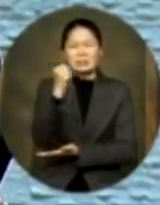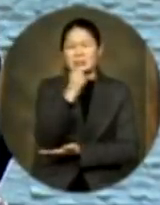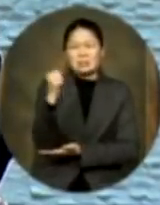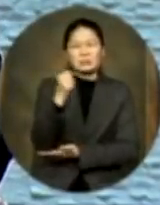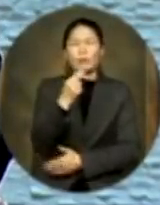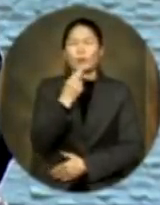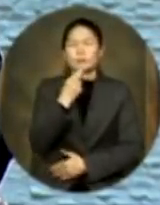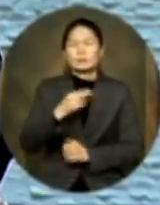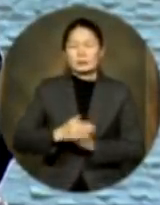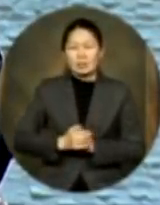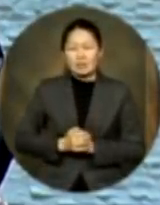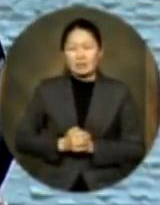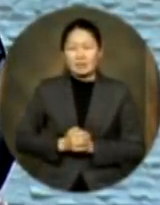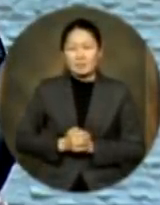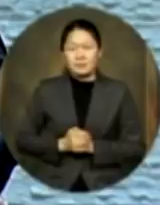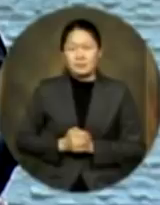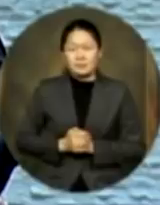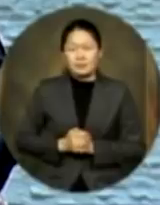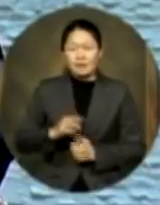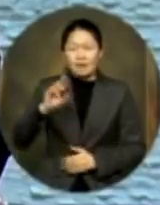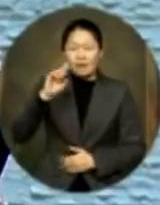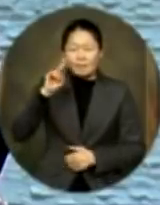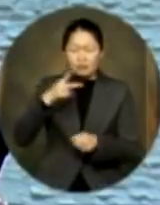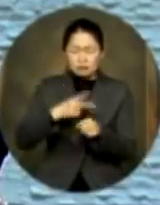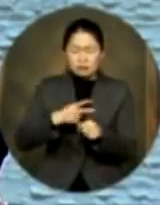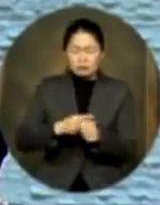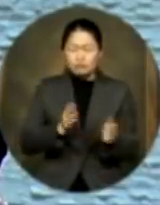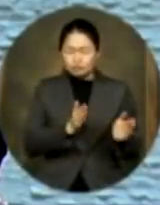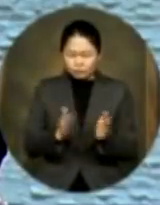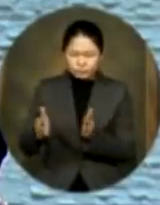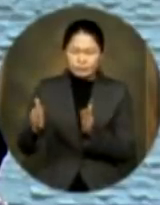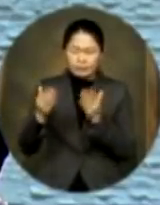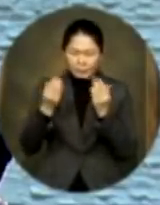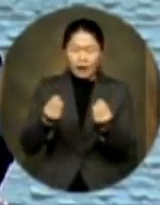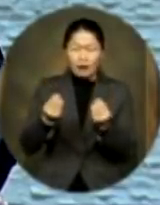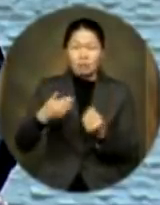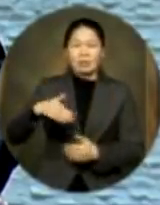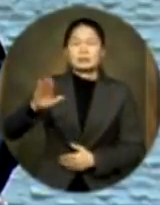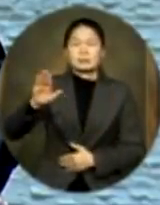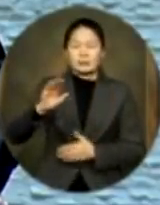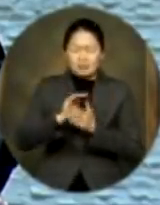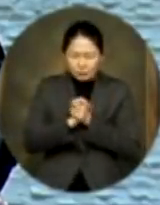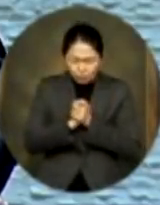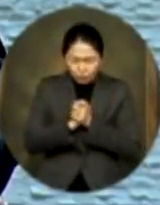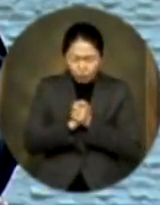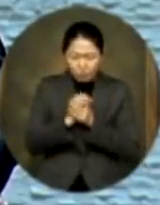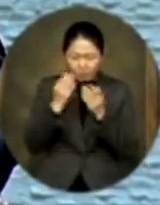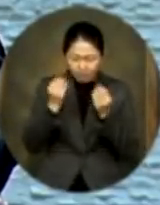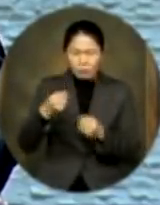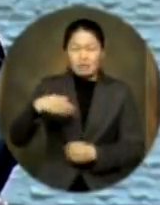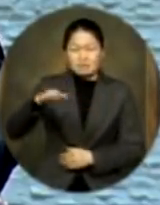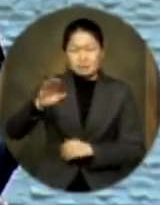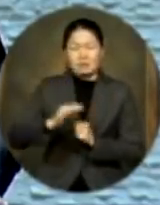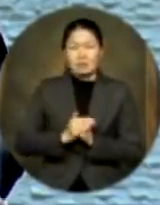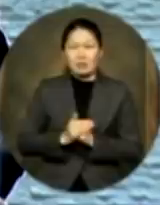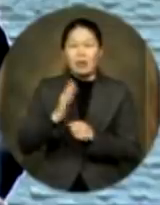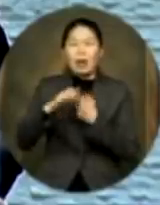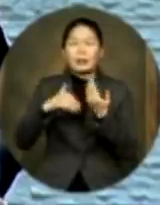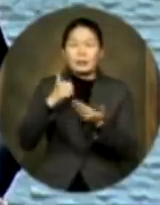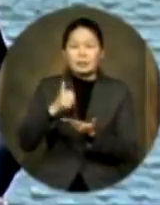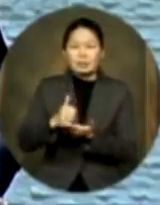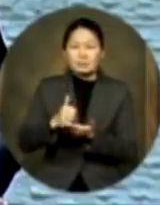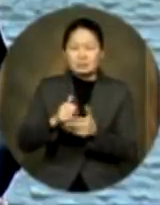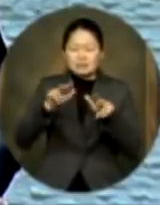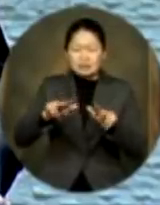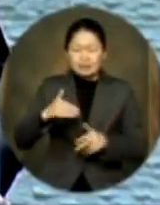않았어요 사도 바울은 준비하고 갔어요 기도 하고 갔어요 하나님 이제 어려운 일을 제가